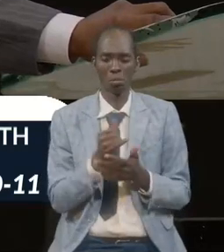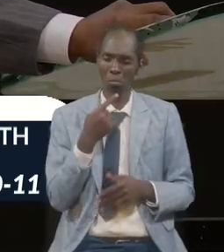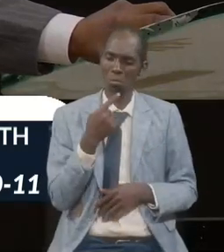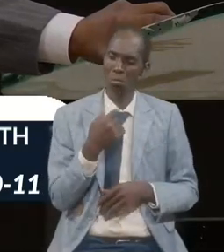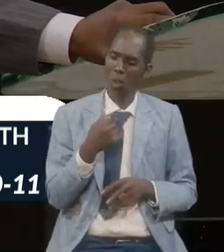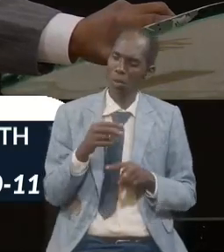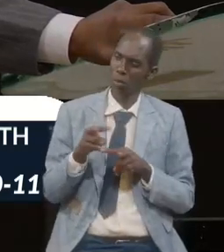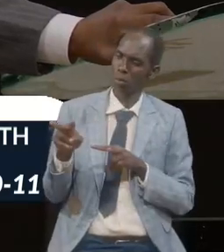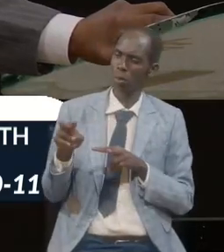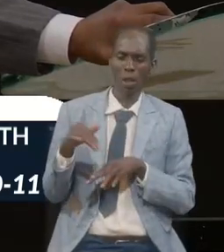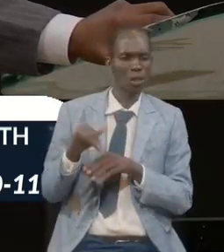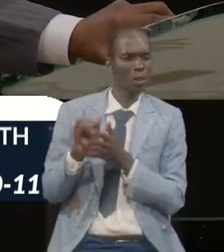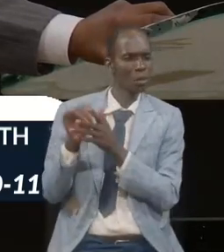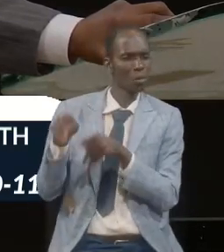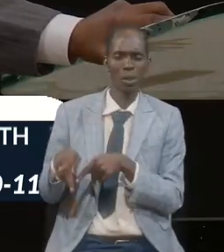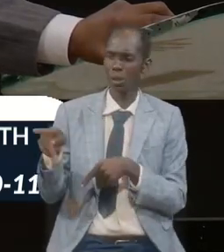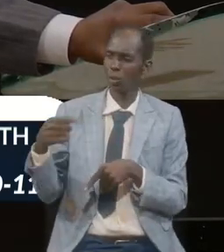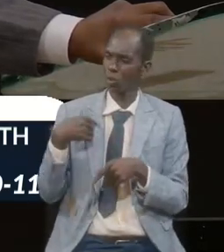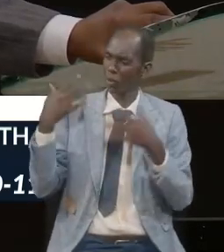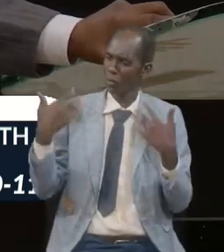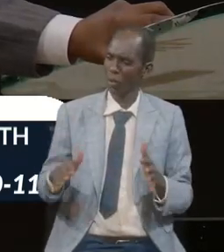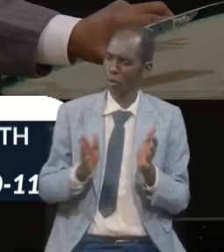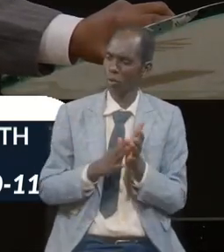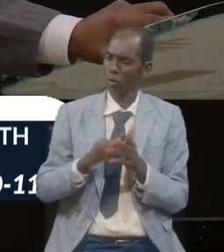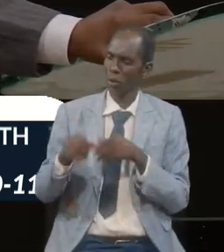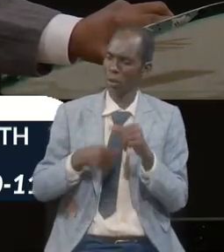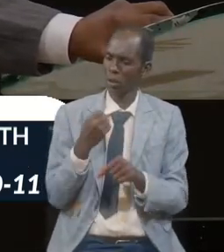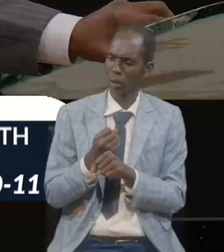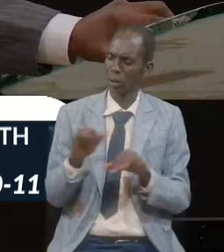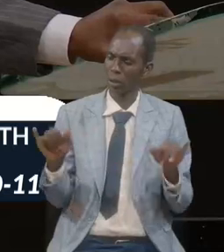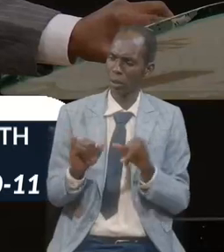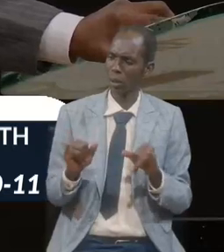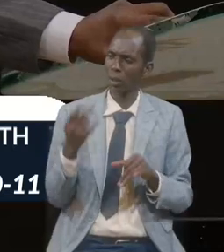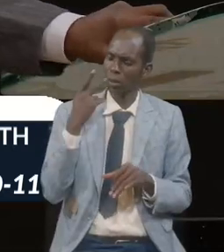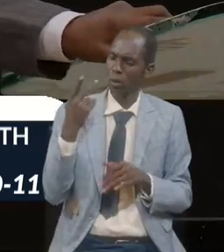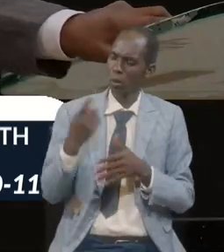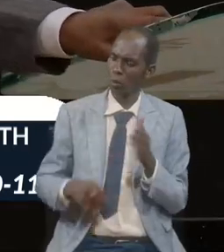la personne là, nous sommes diplômés